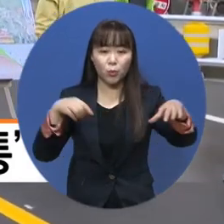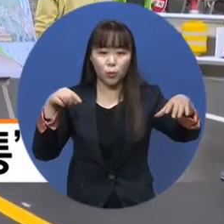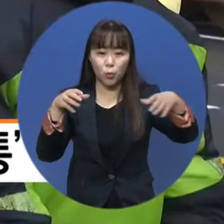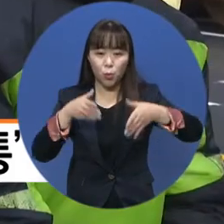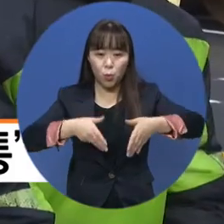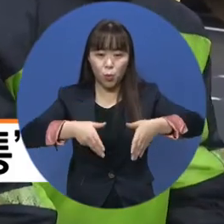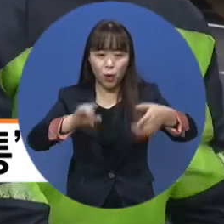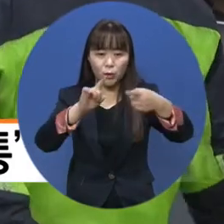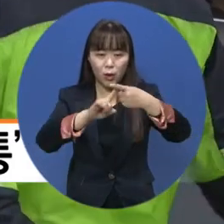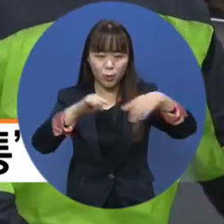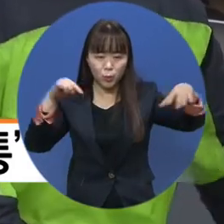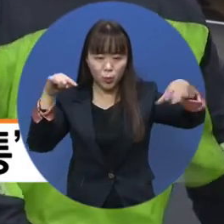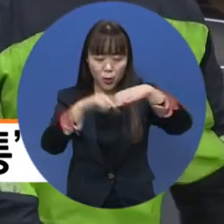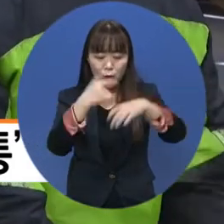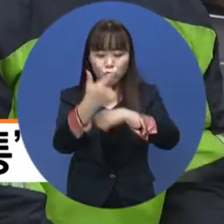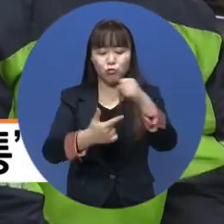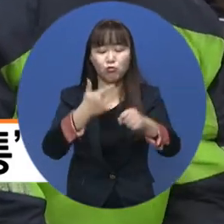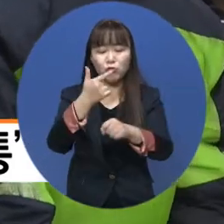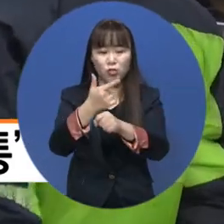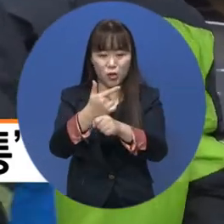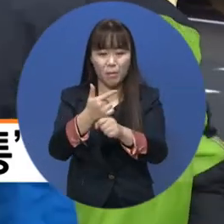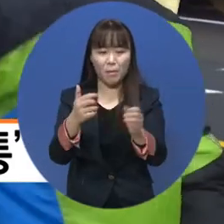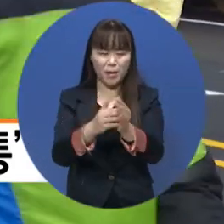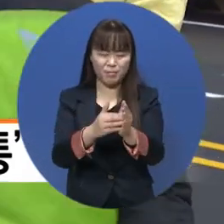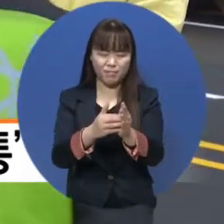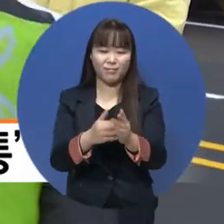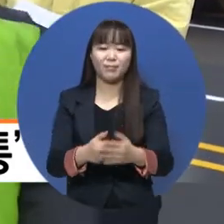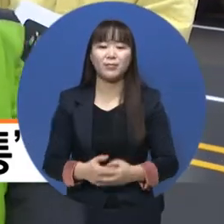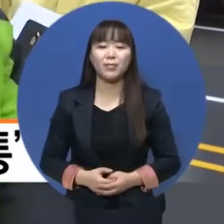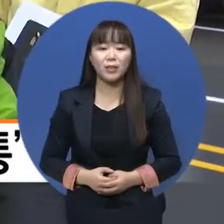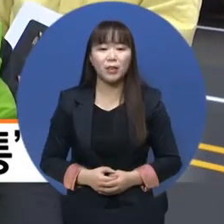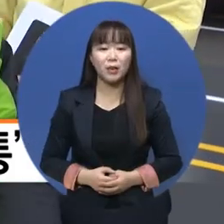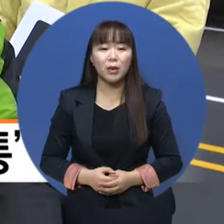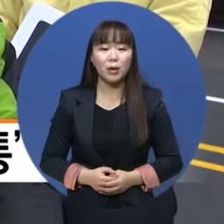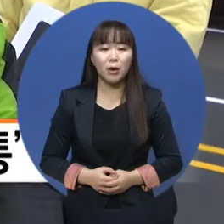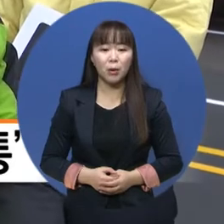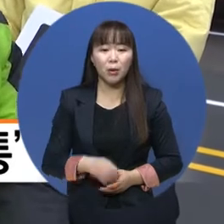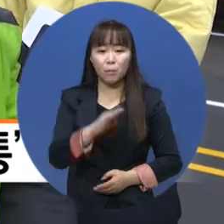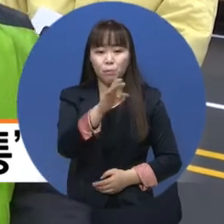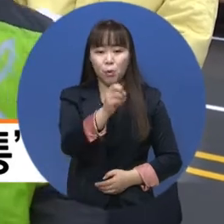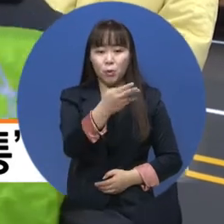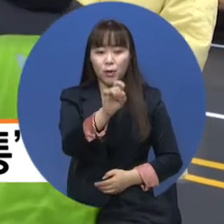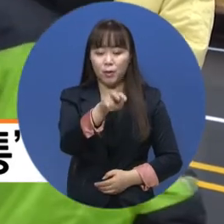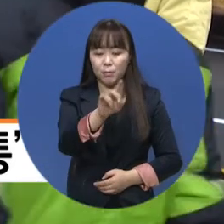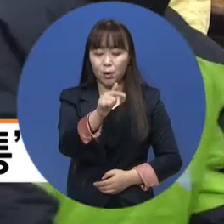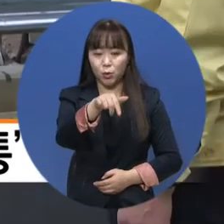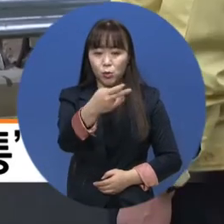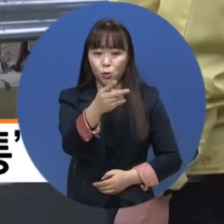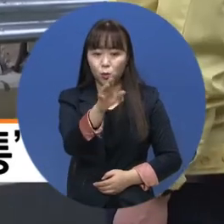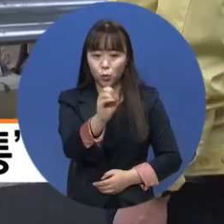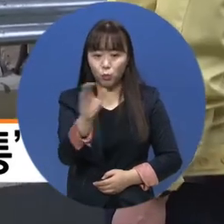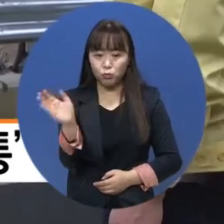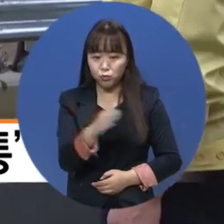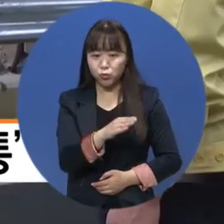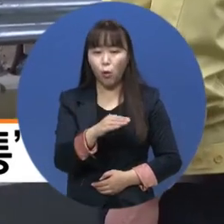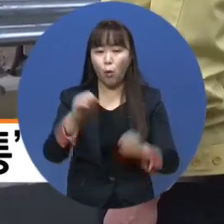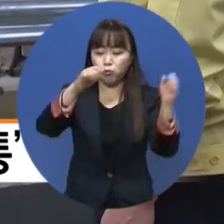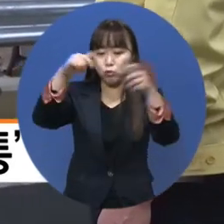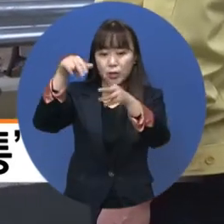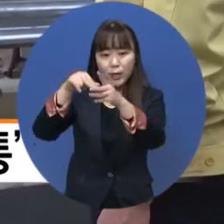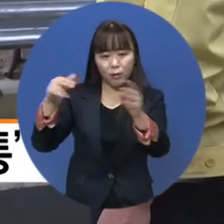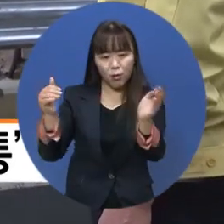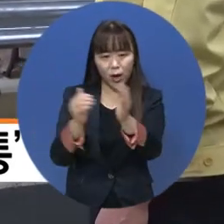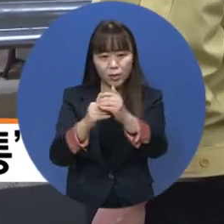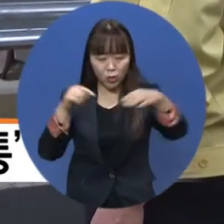6년 만에 완공됐다 고 밝혔습니다 이 노선은 봉래면 교동 에서 나 로 5주 센터까지 구간을 터널로